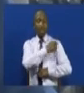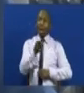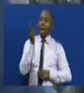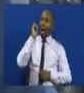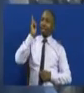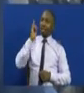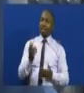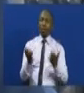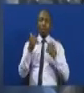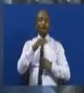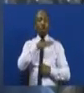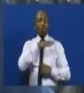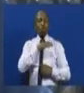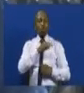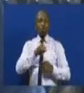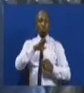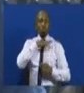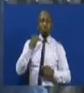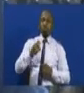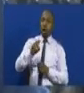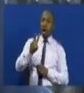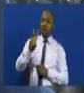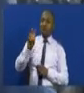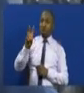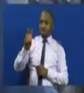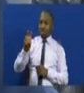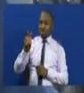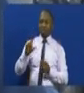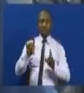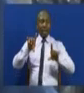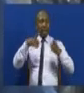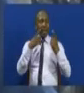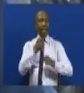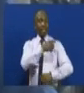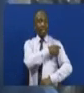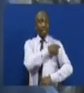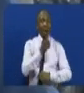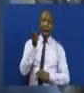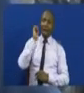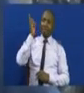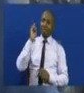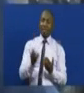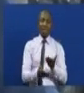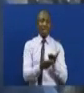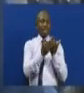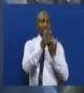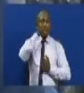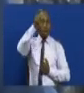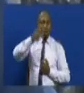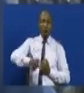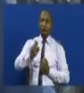kirusi. Lakini tiba za asili zina namna nyingine ya kusaidia watu walioathirika